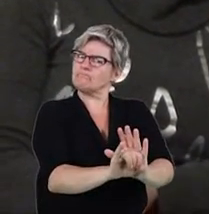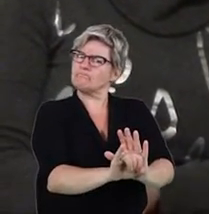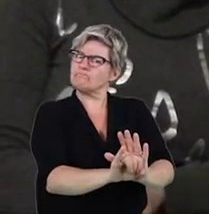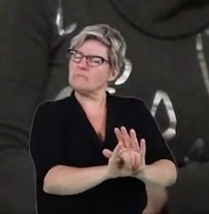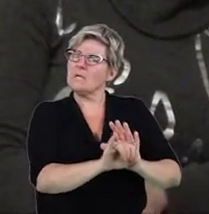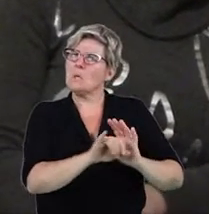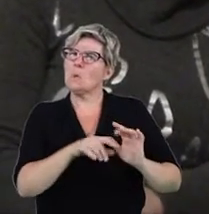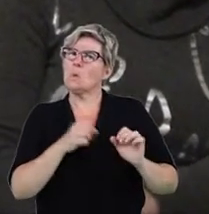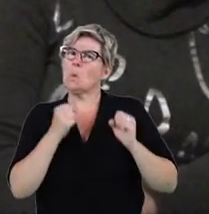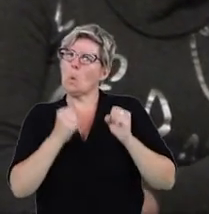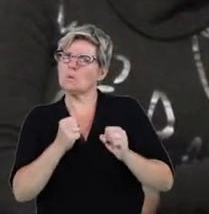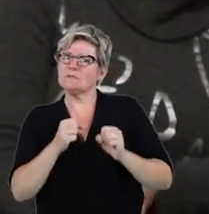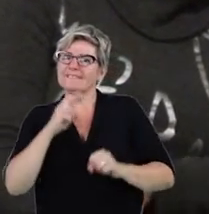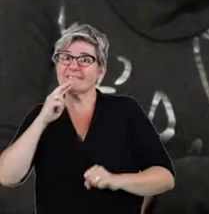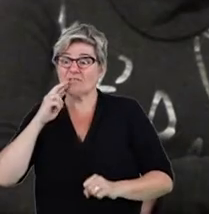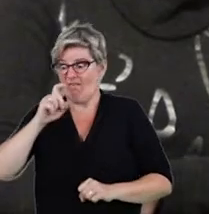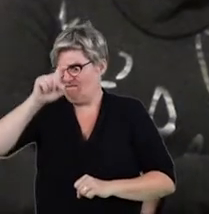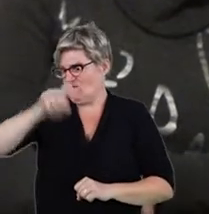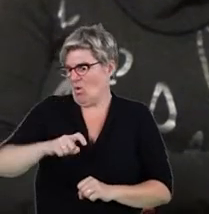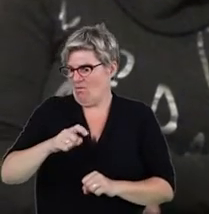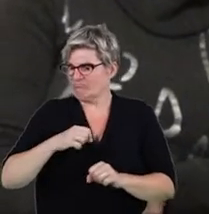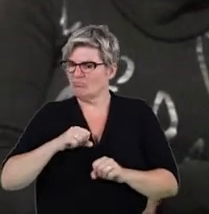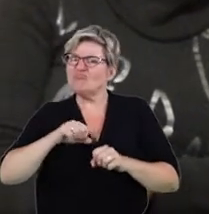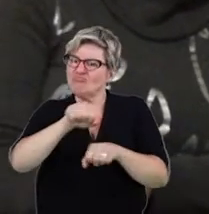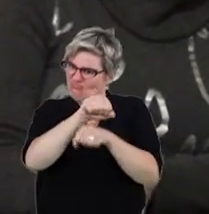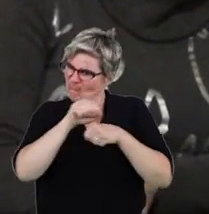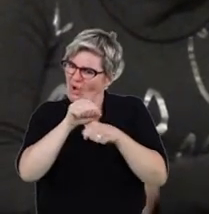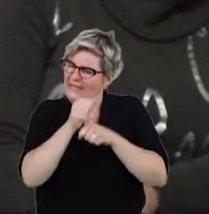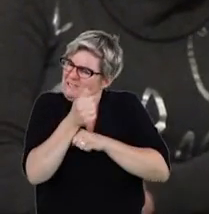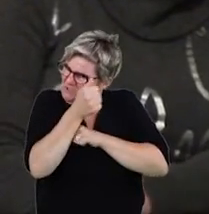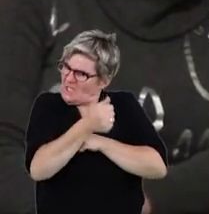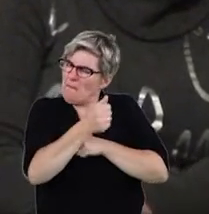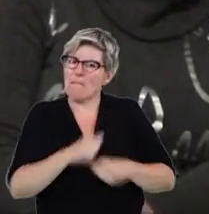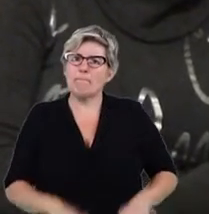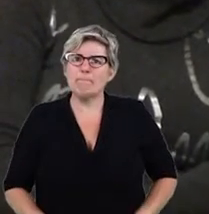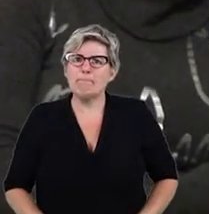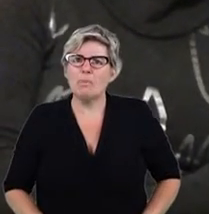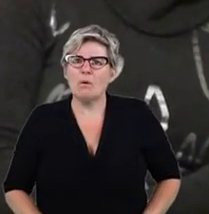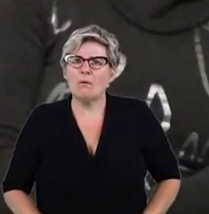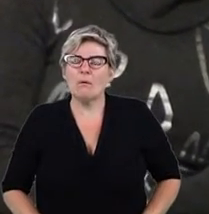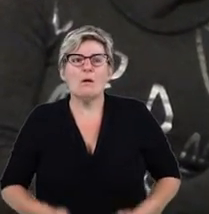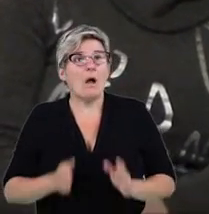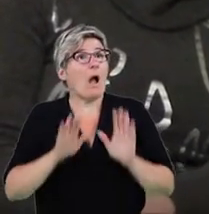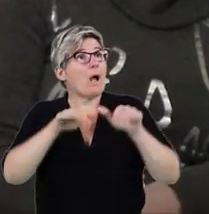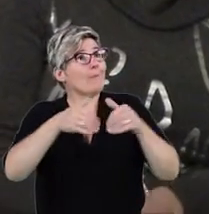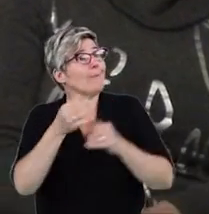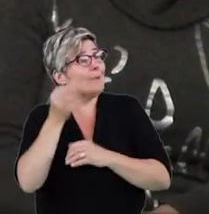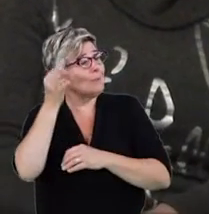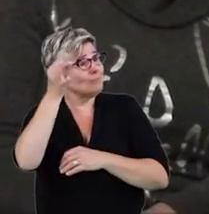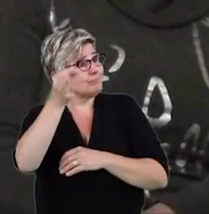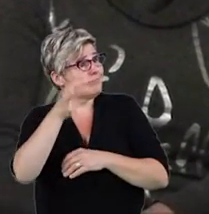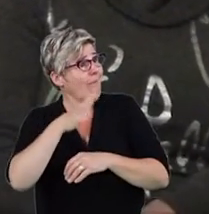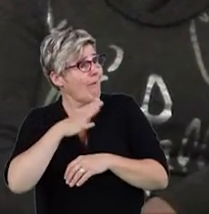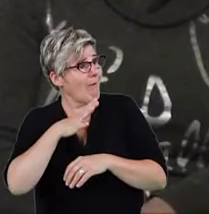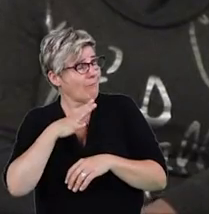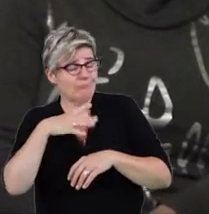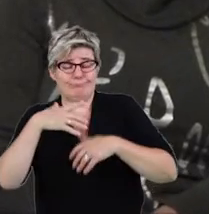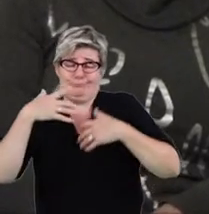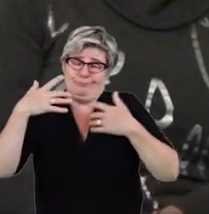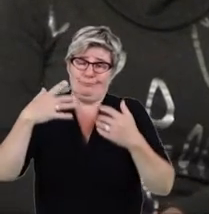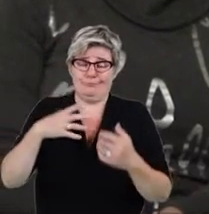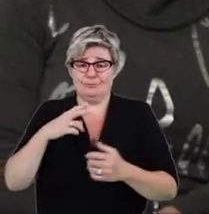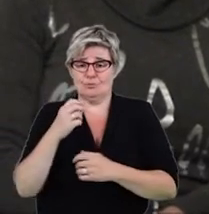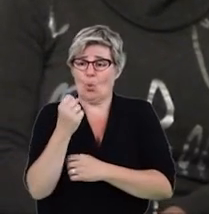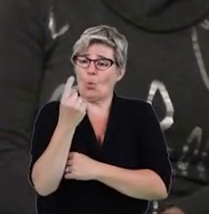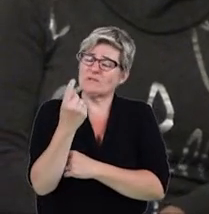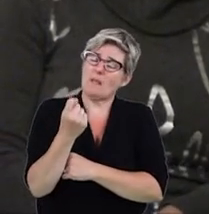que tu restais en résidence, puis il fallait que tu t'organises un peu toi-même. Puis plus tard, après ça, quand tu es arrivée